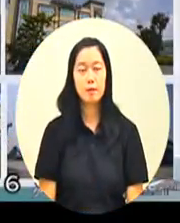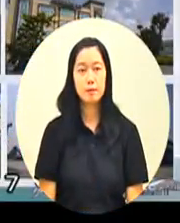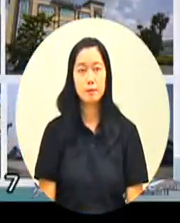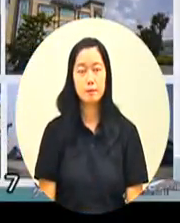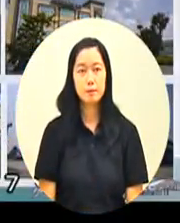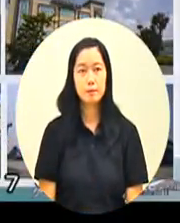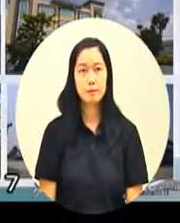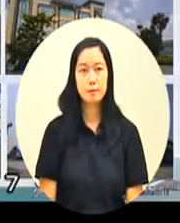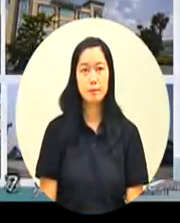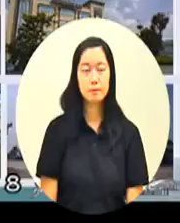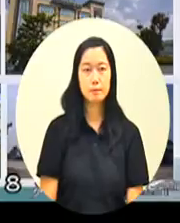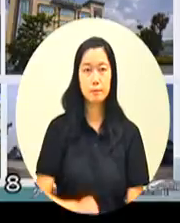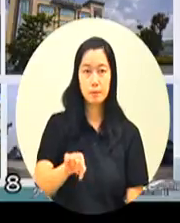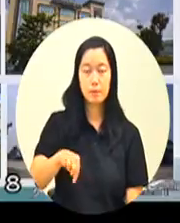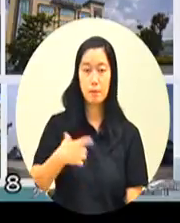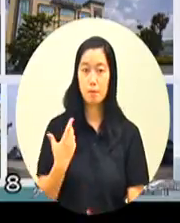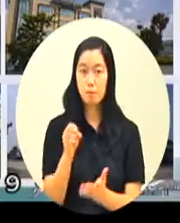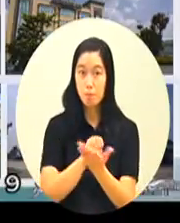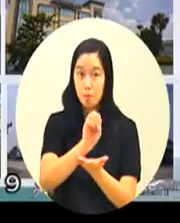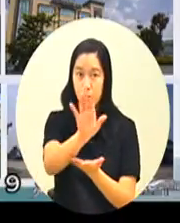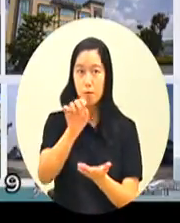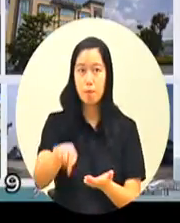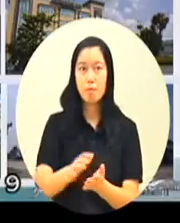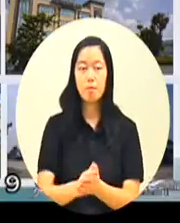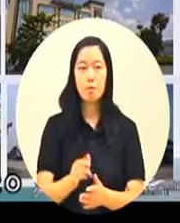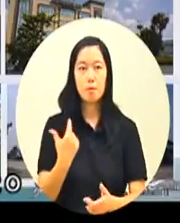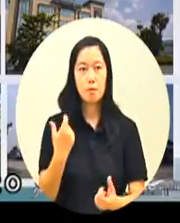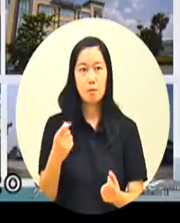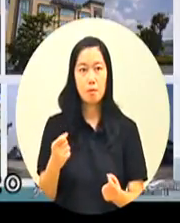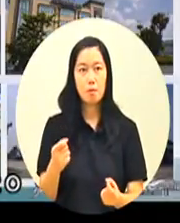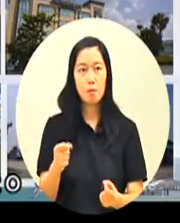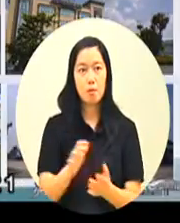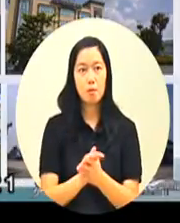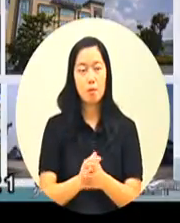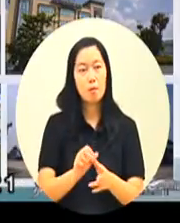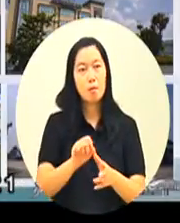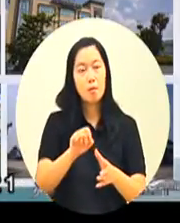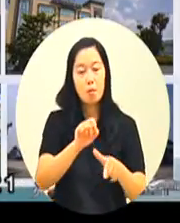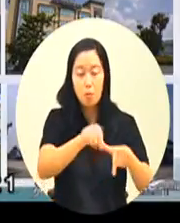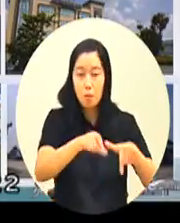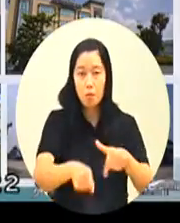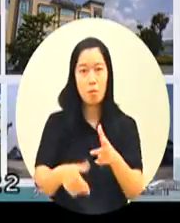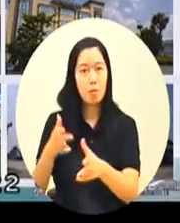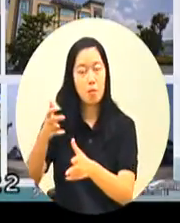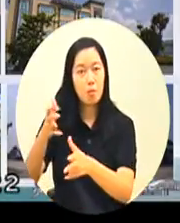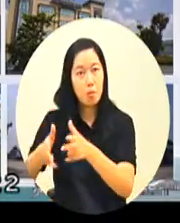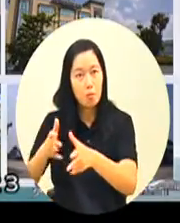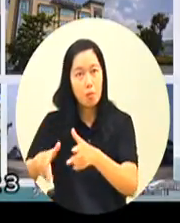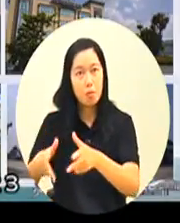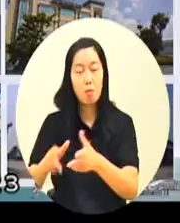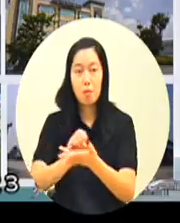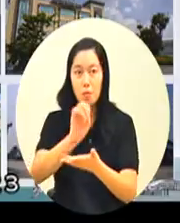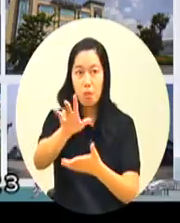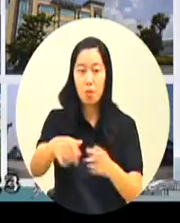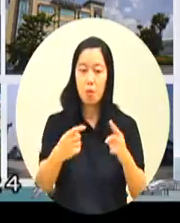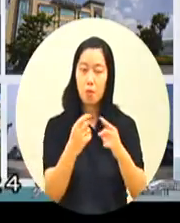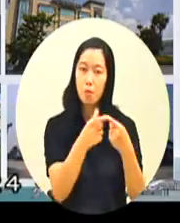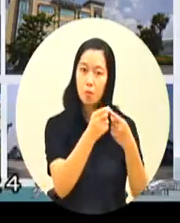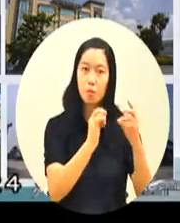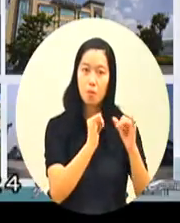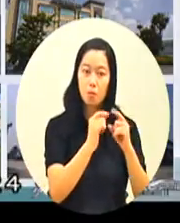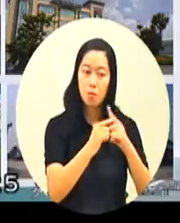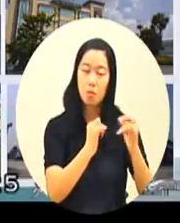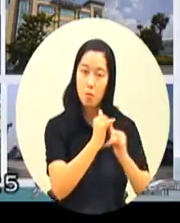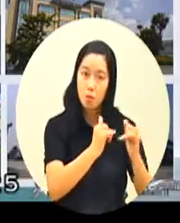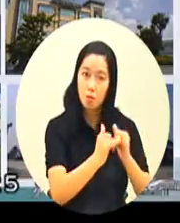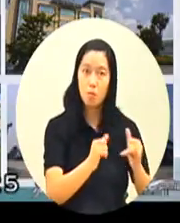这个部分资料跟大会报告，就是有关于产业园区报编了。产业园区报编有两个轴线，第一个是民间自己报编。民